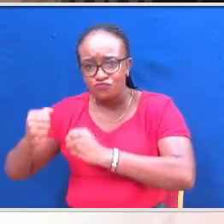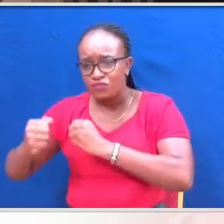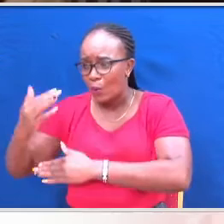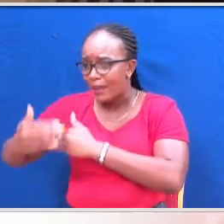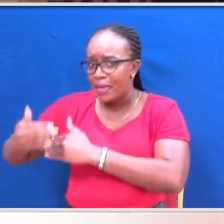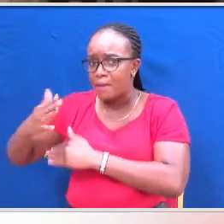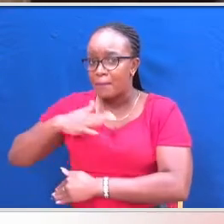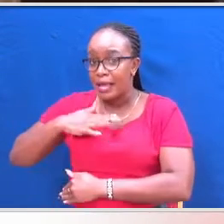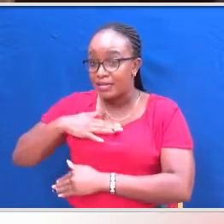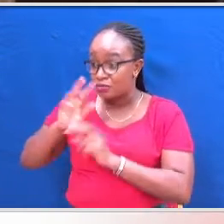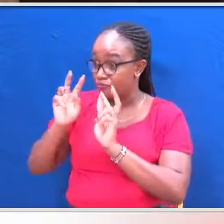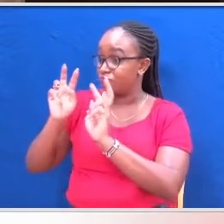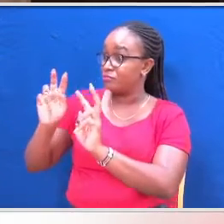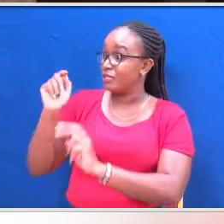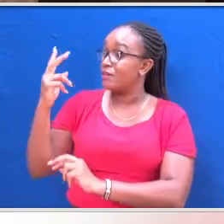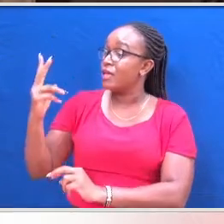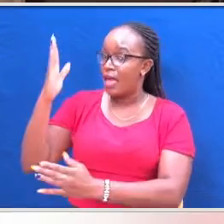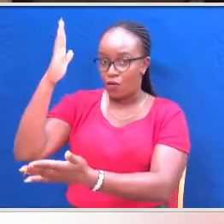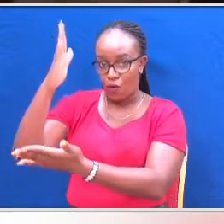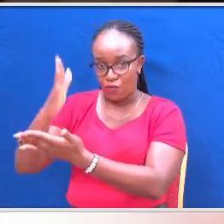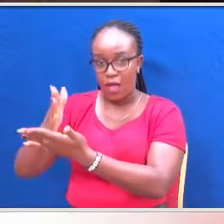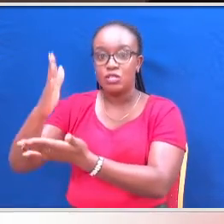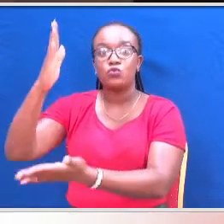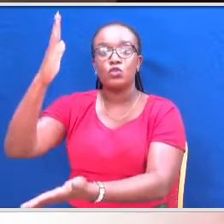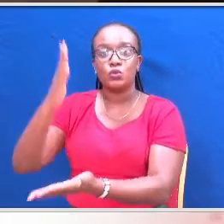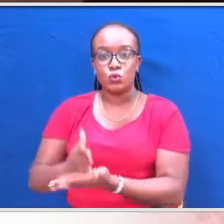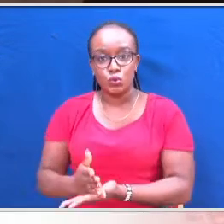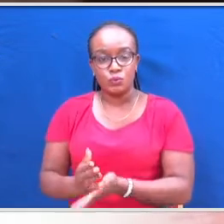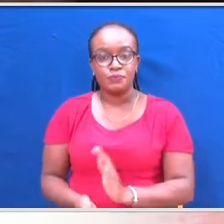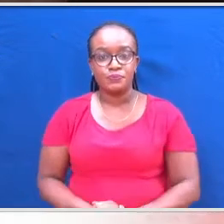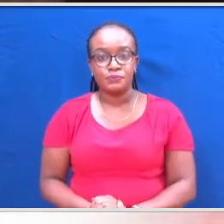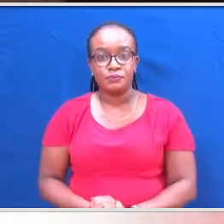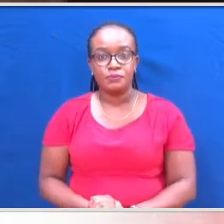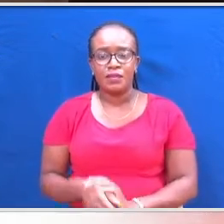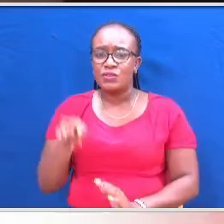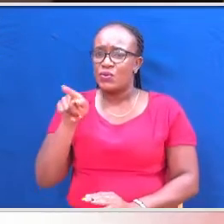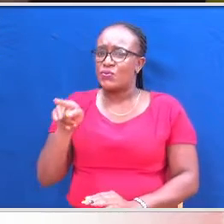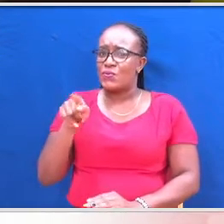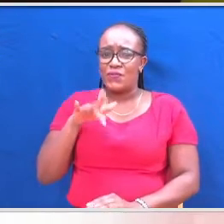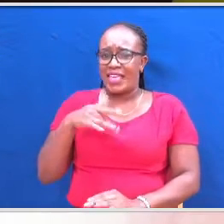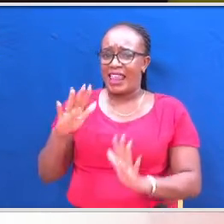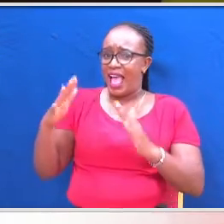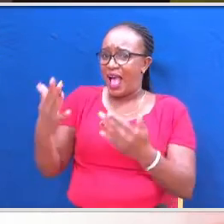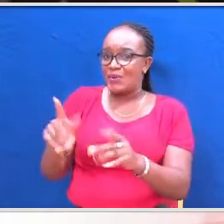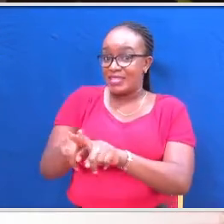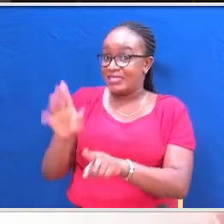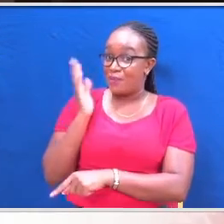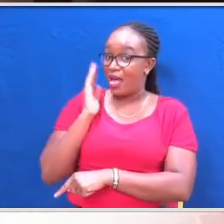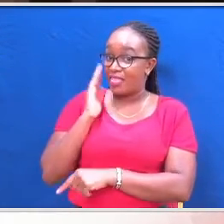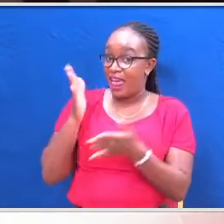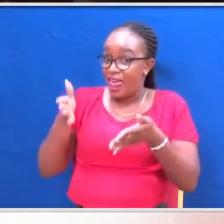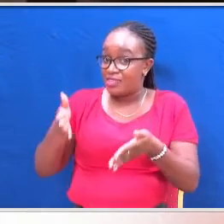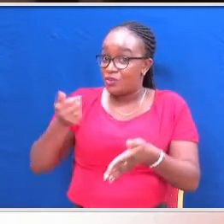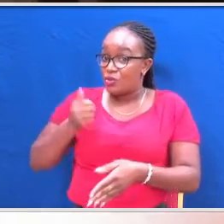yangu, nikaenda nikaangalia nikapata ni yeye. Okay. Kwa hivyo mama unahisi vipi sasa kwamba mtoto wako